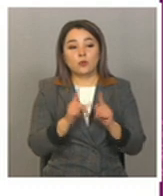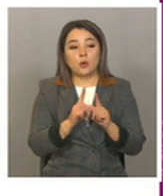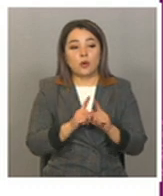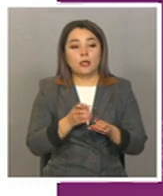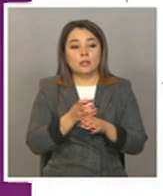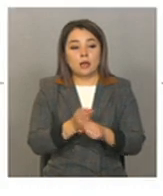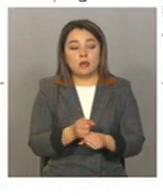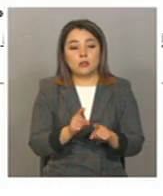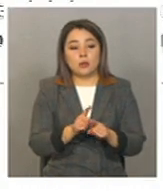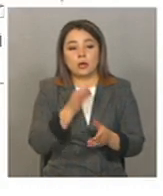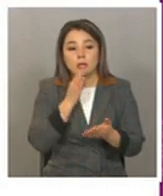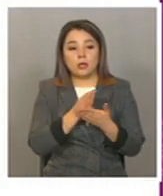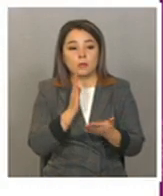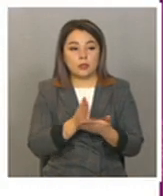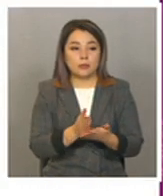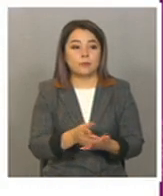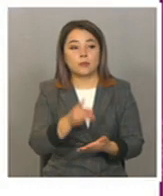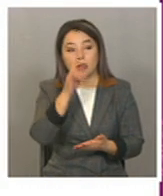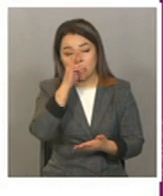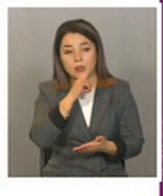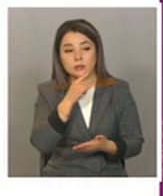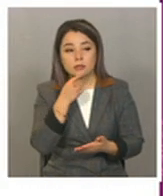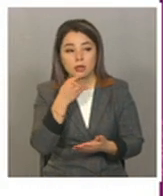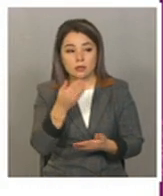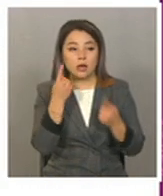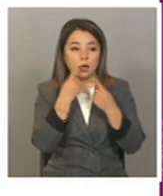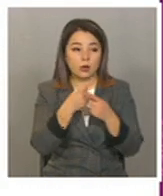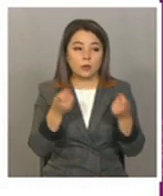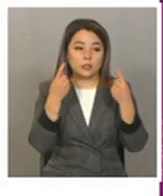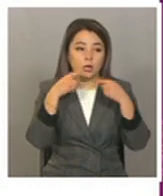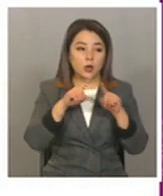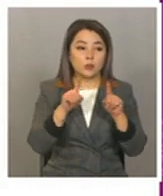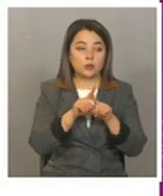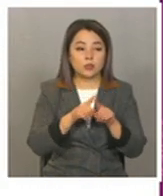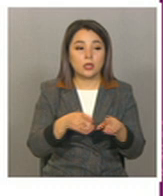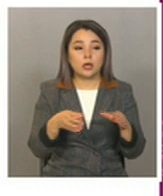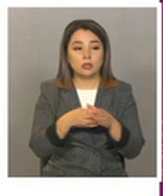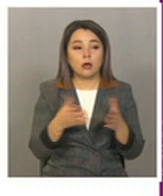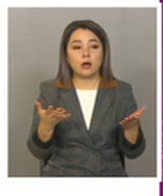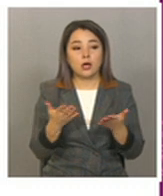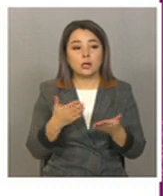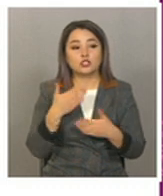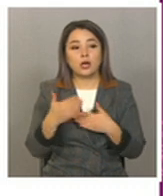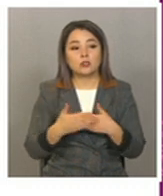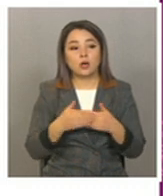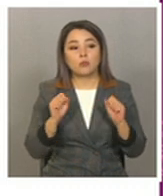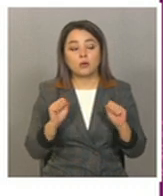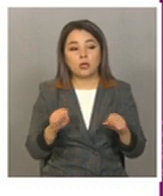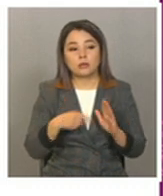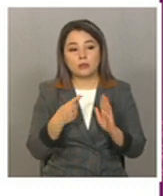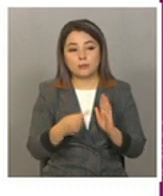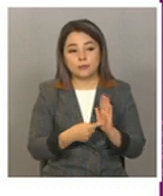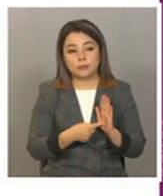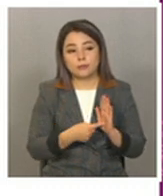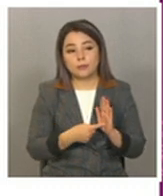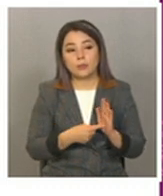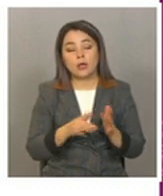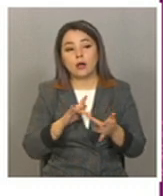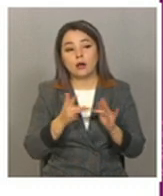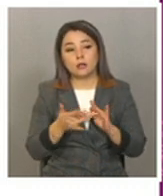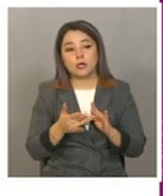азайтары сөзсіз. Қазақ тілін ақпараттық технологиялармен қалай жақындастыруға болады?